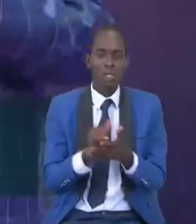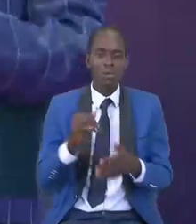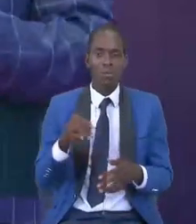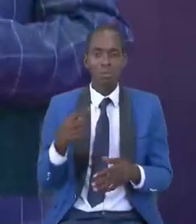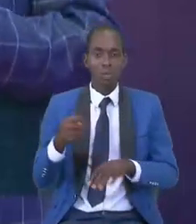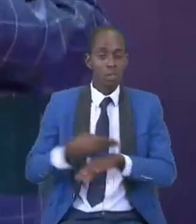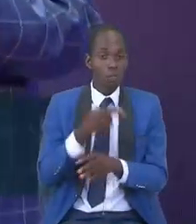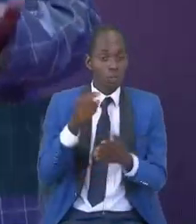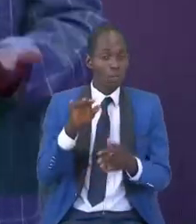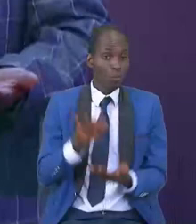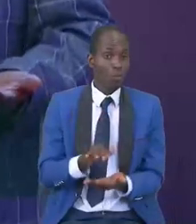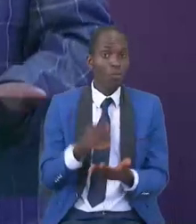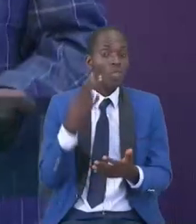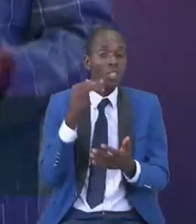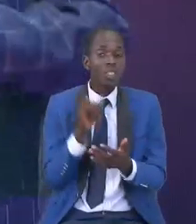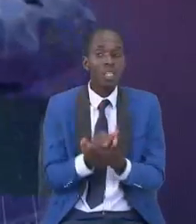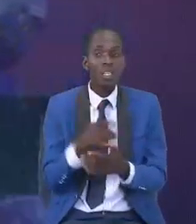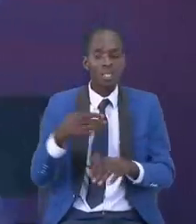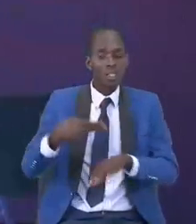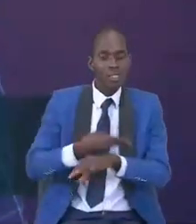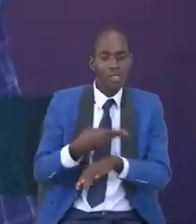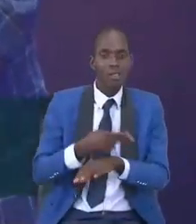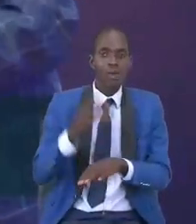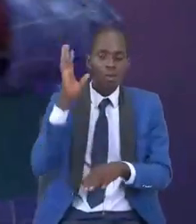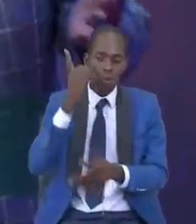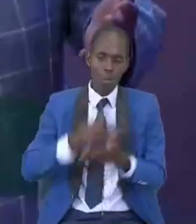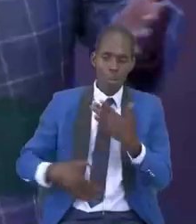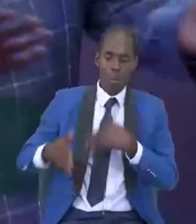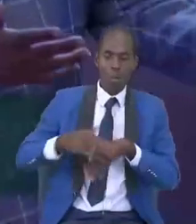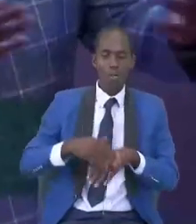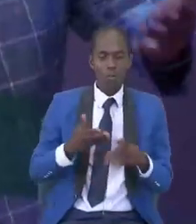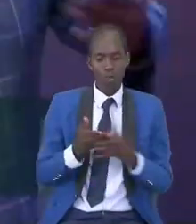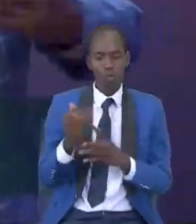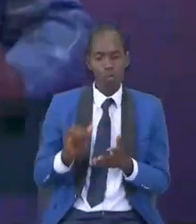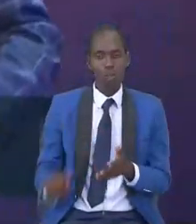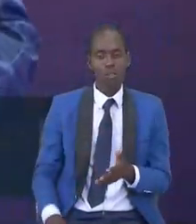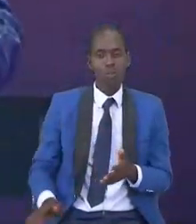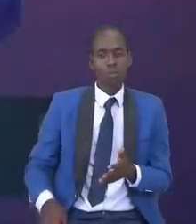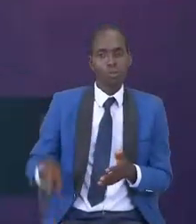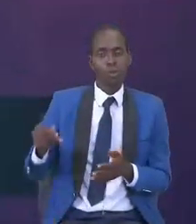Le chien peut mordre la brebis, mais c'est la compassion du berger